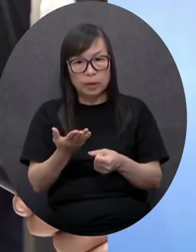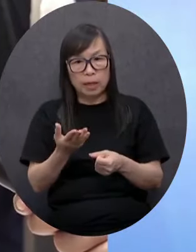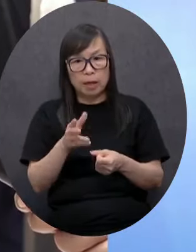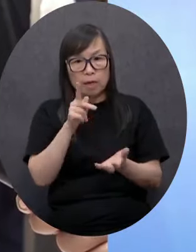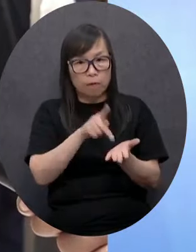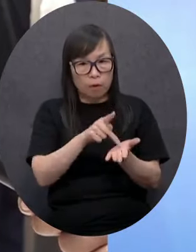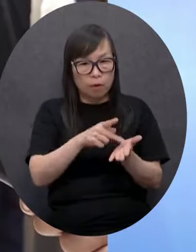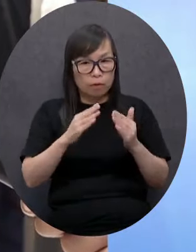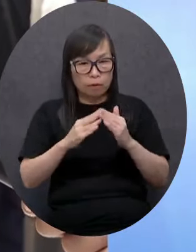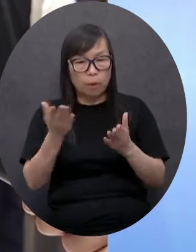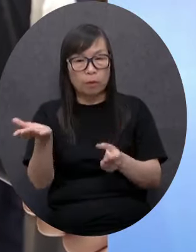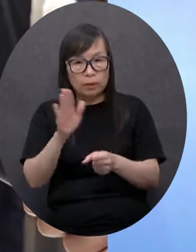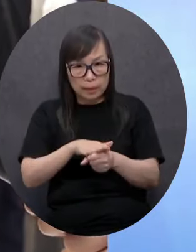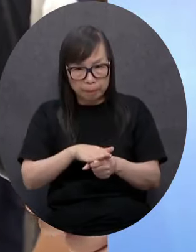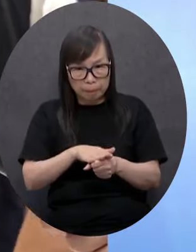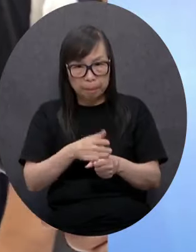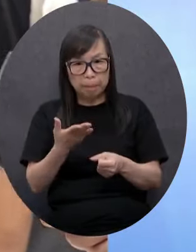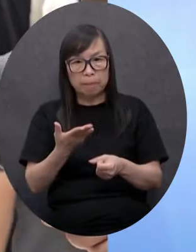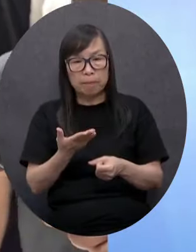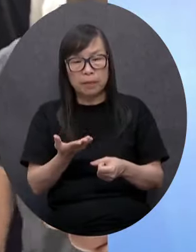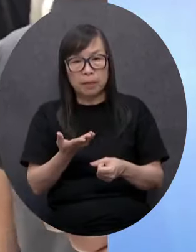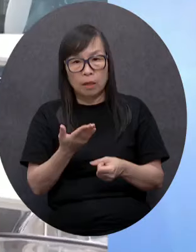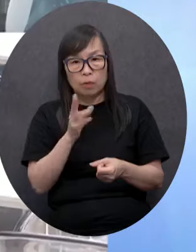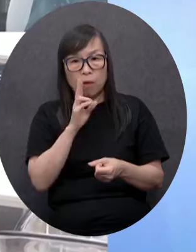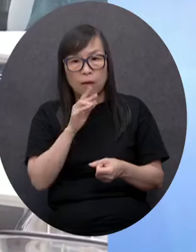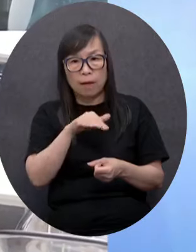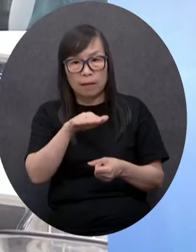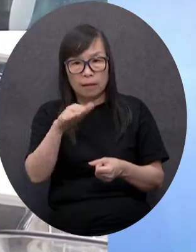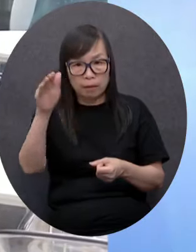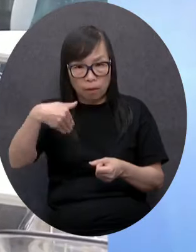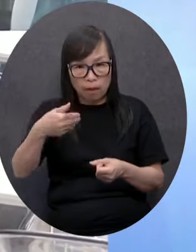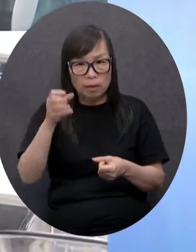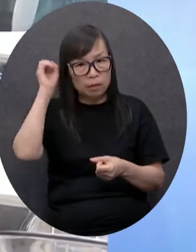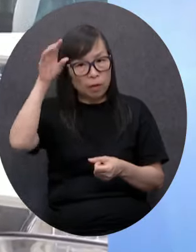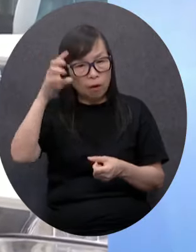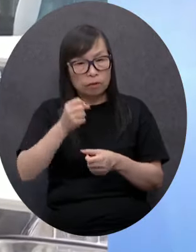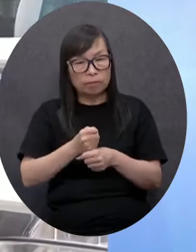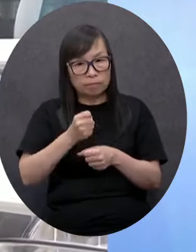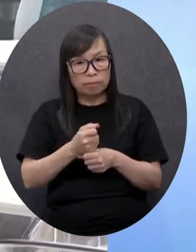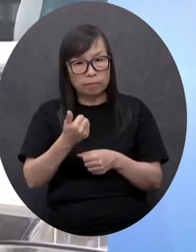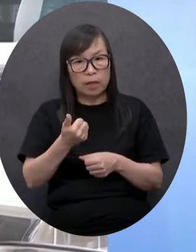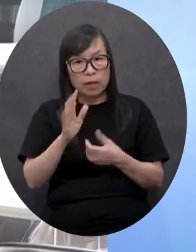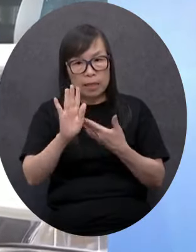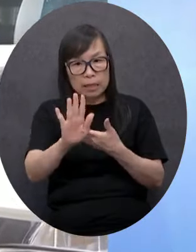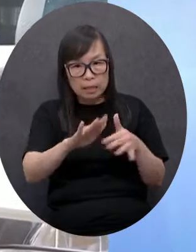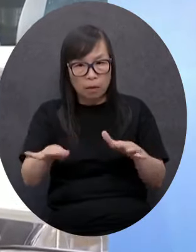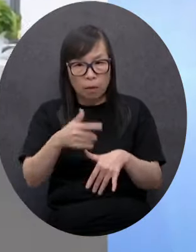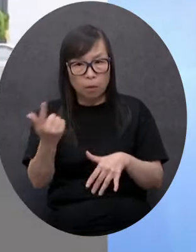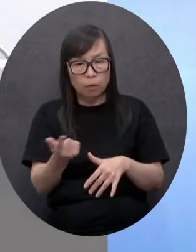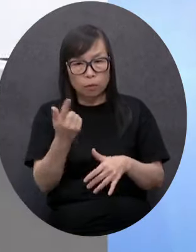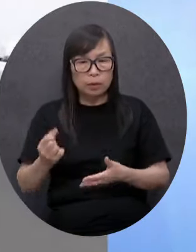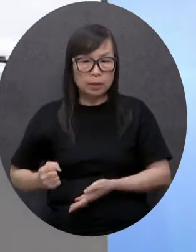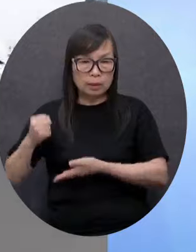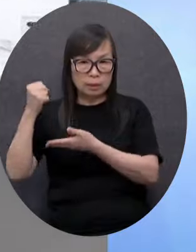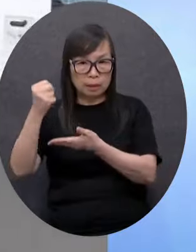同埋租房嘅补贴。咁另外如果你过嚟创业嘅话咧，前海呢边咧其实佢有好